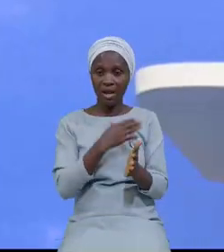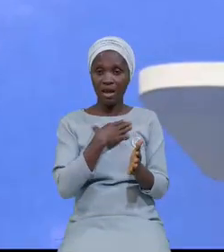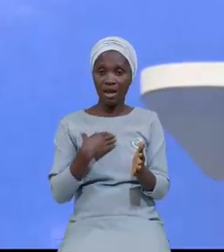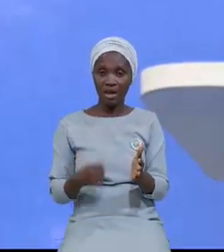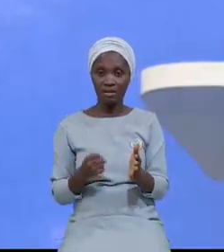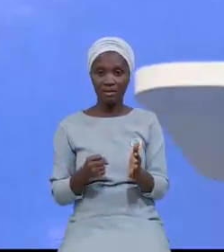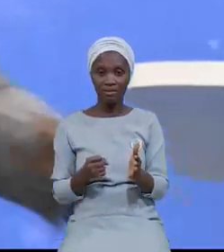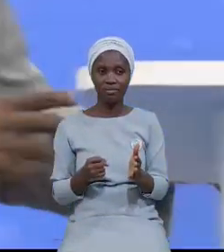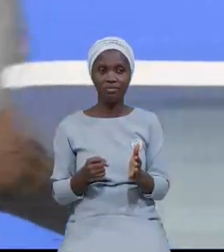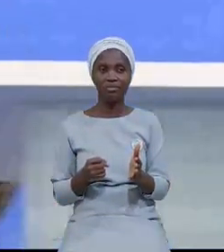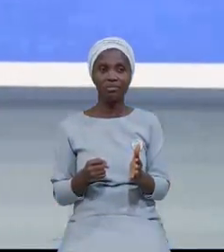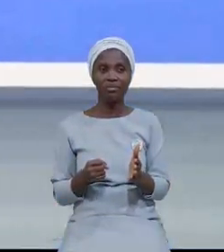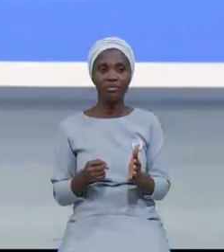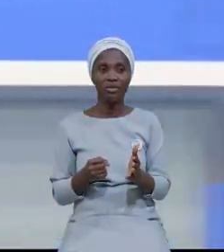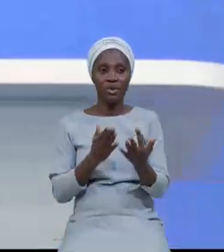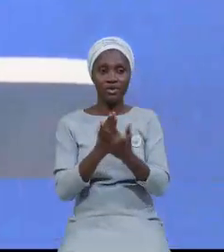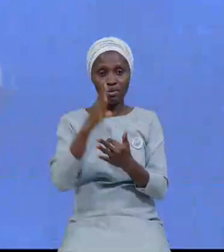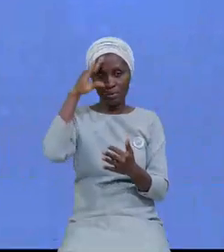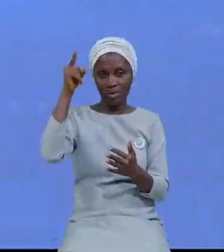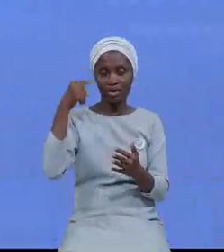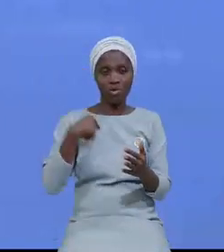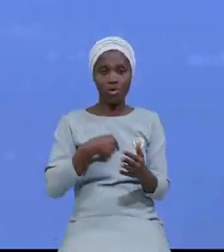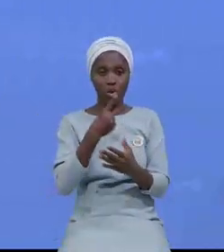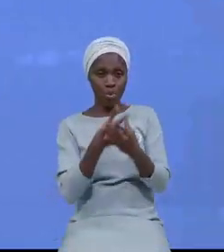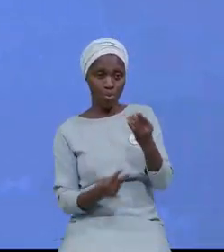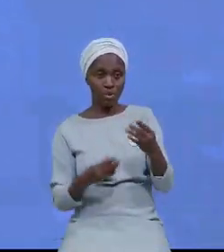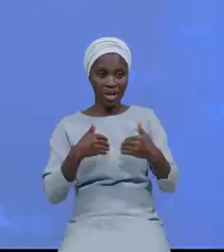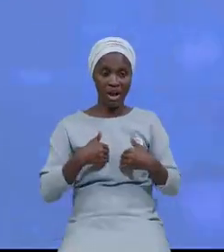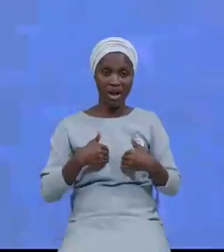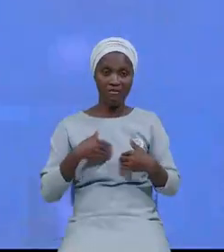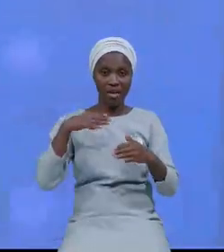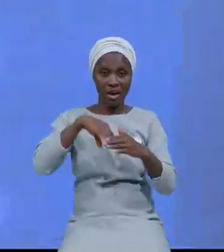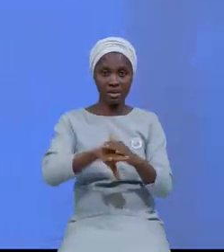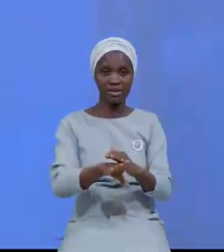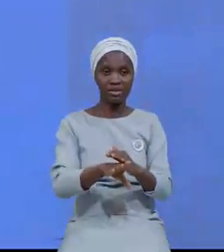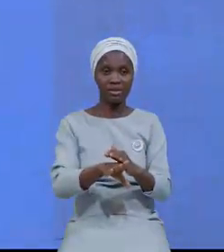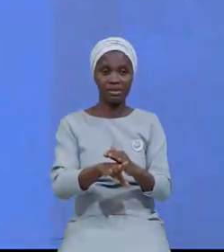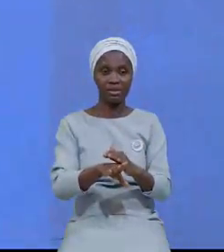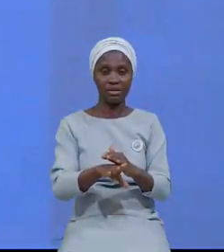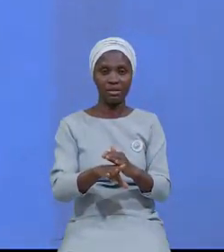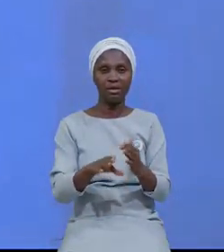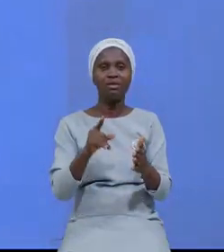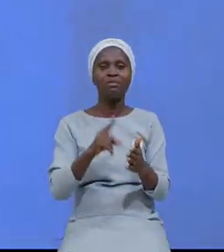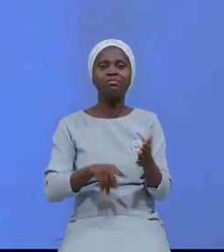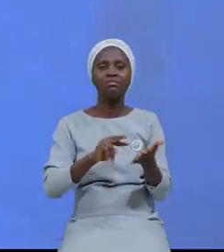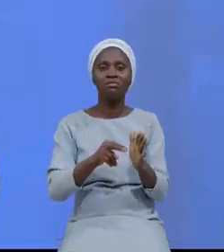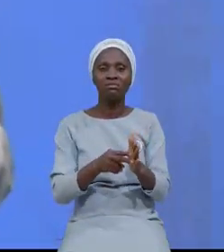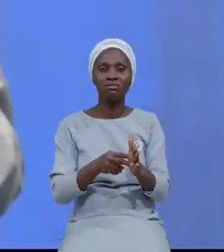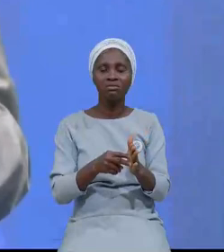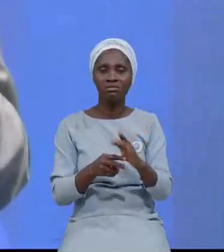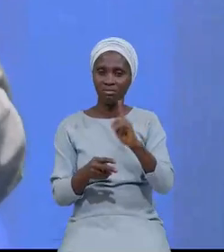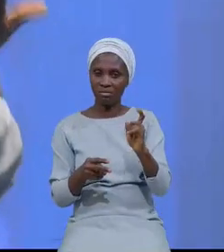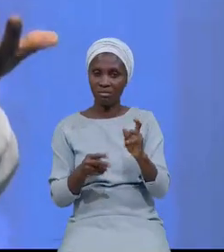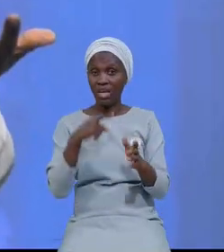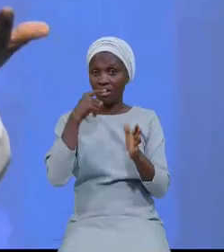avons les uns et les autres accès par lui nous avons les uns et les autres ça veut dit quoi